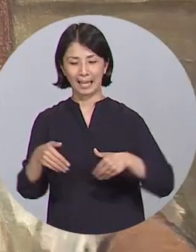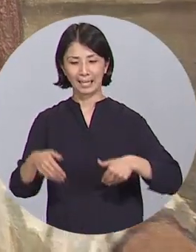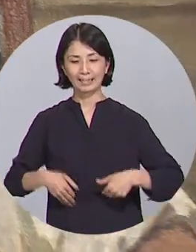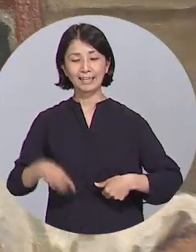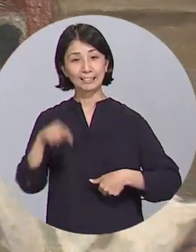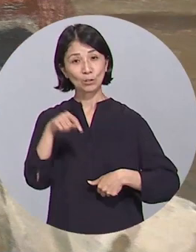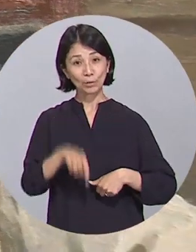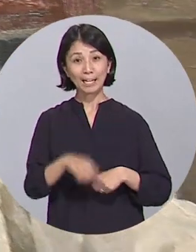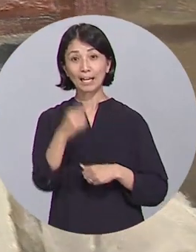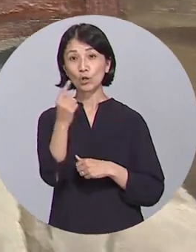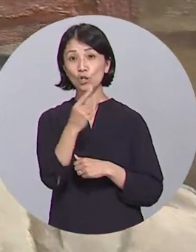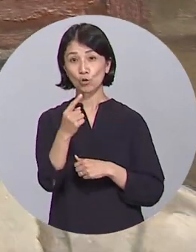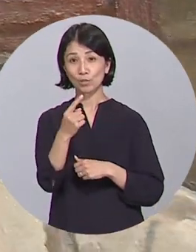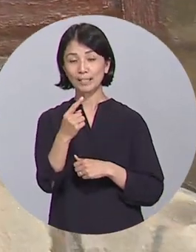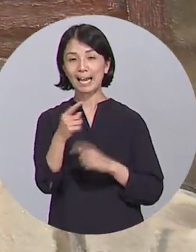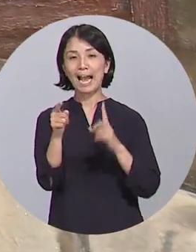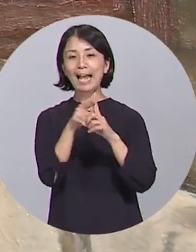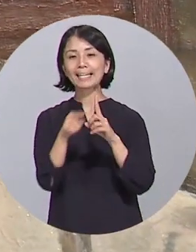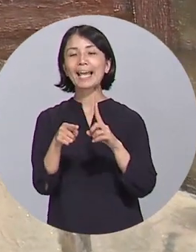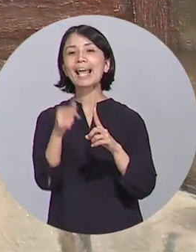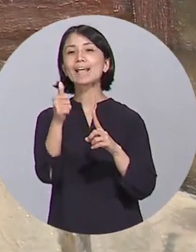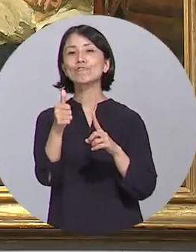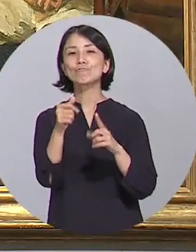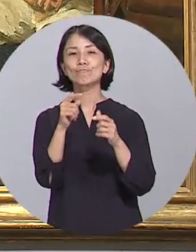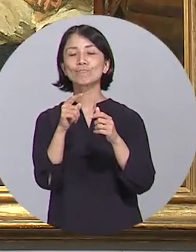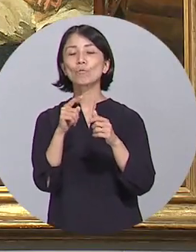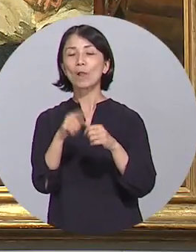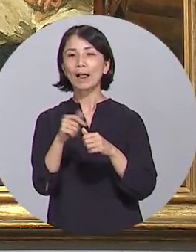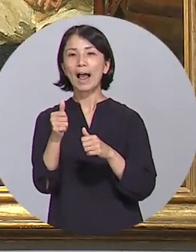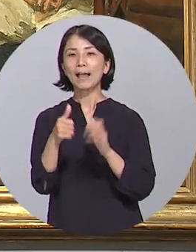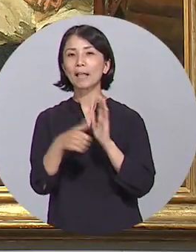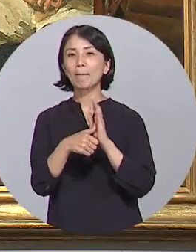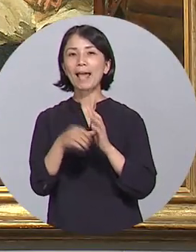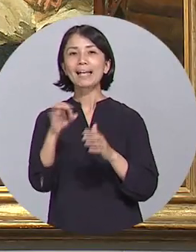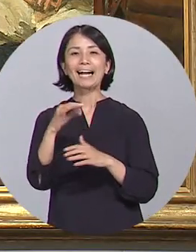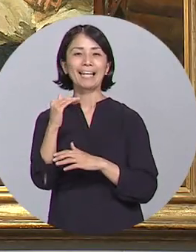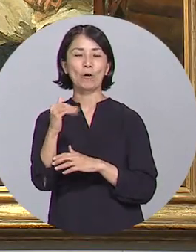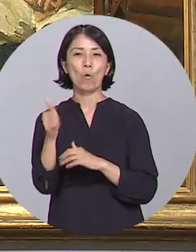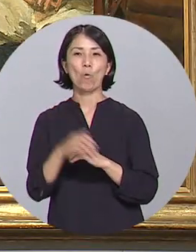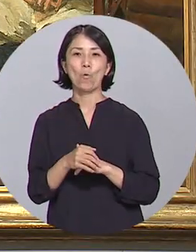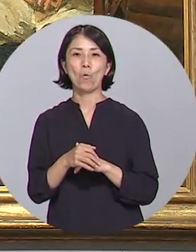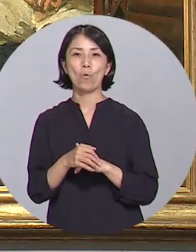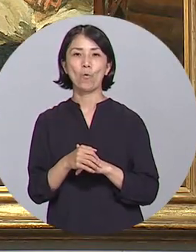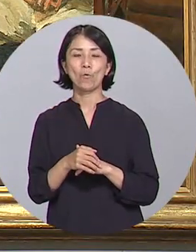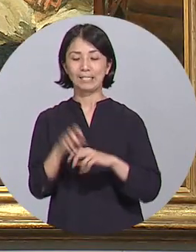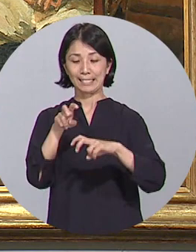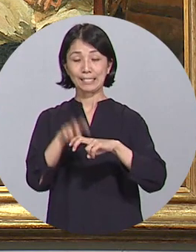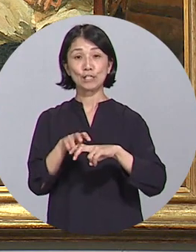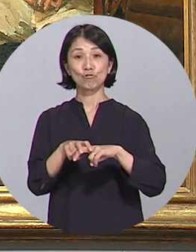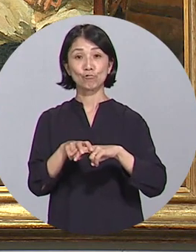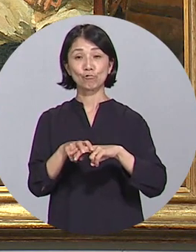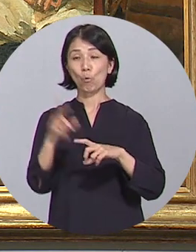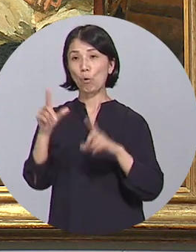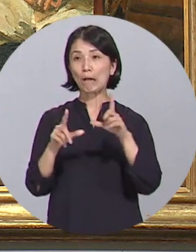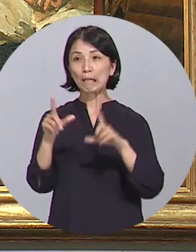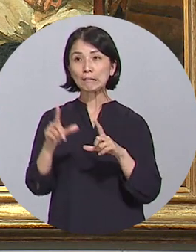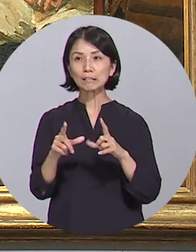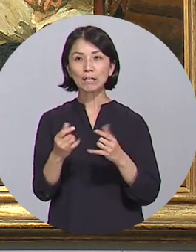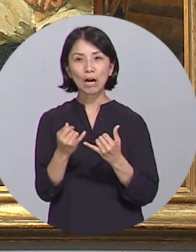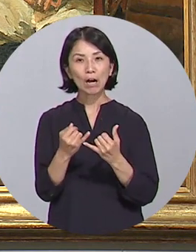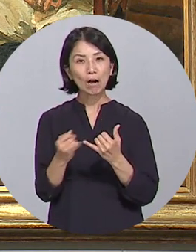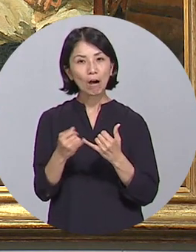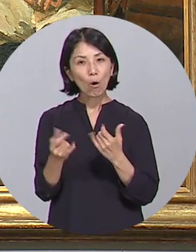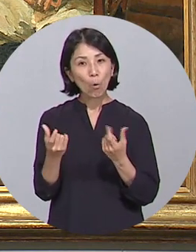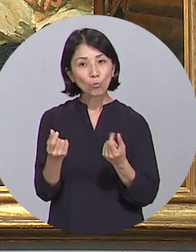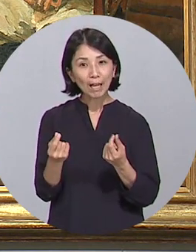人が圭君、金子徳永です。2つの作品、2人が座ってる椅子がおそらく同じ、よく